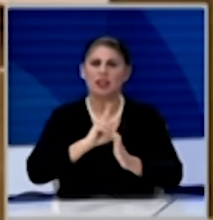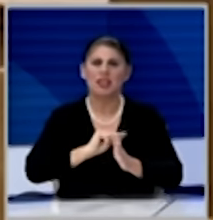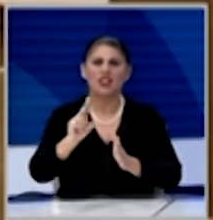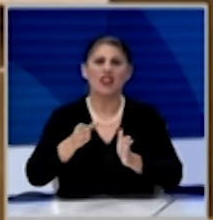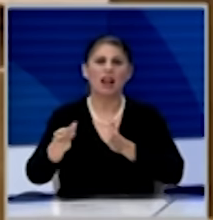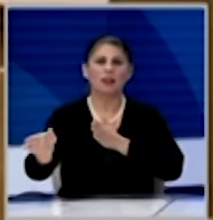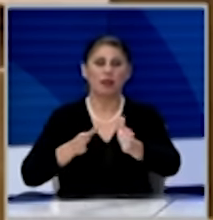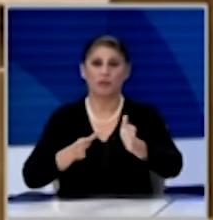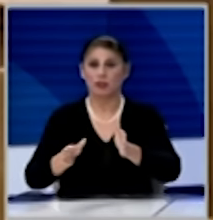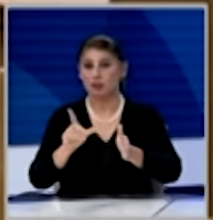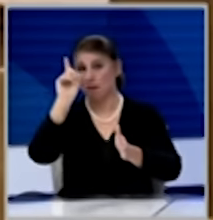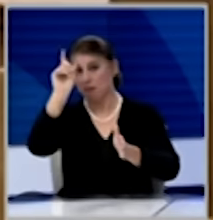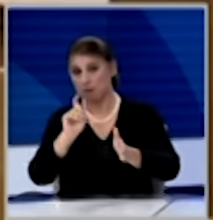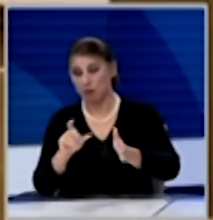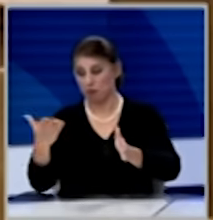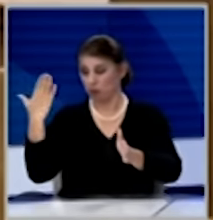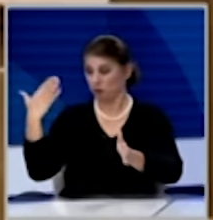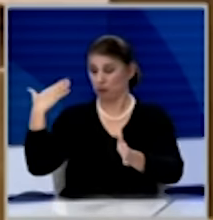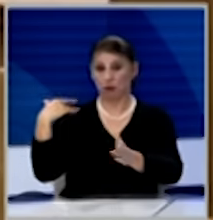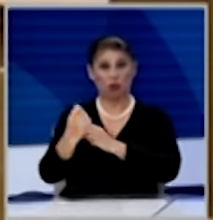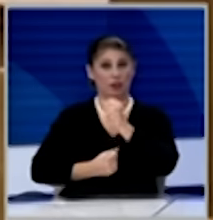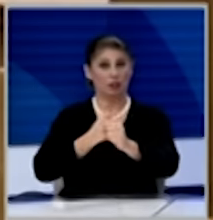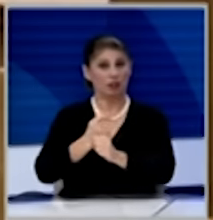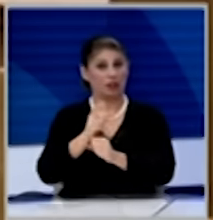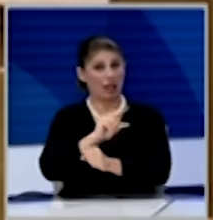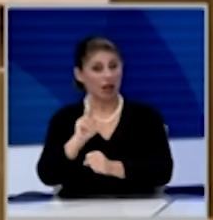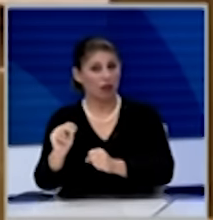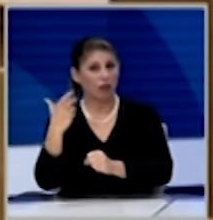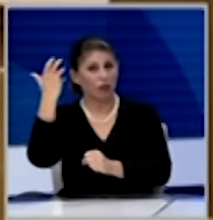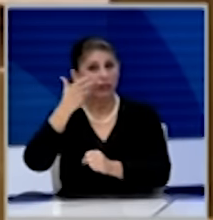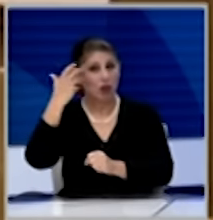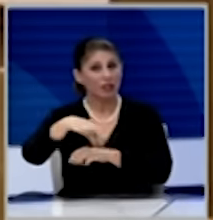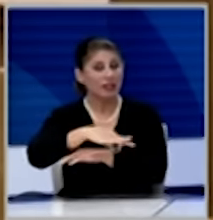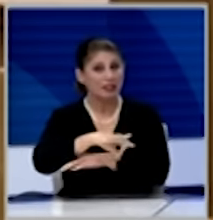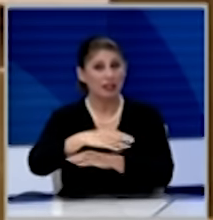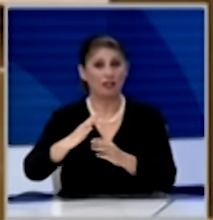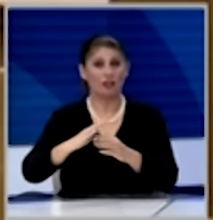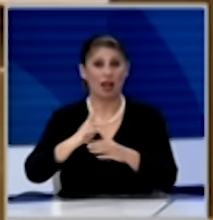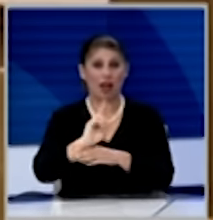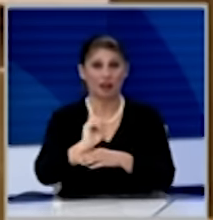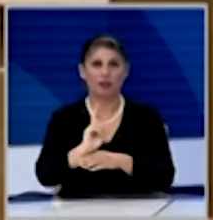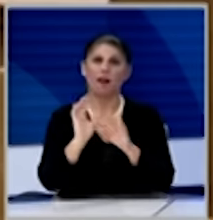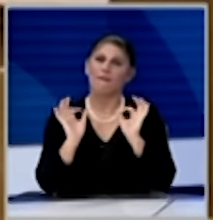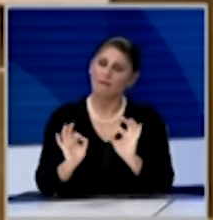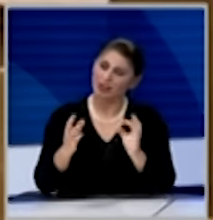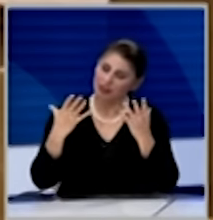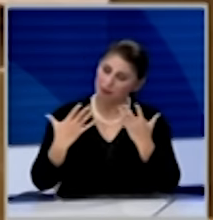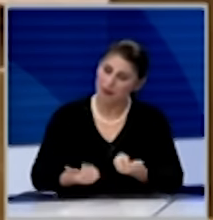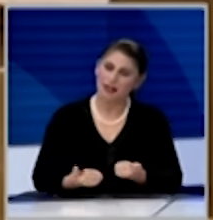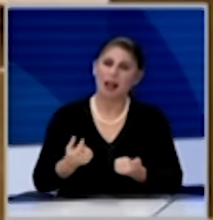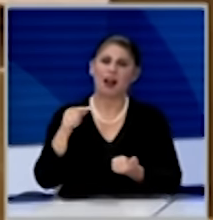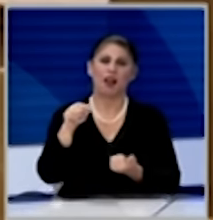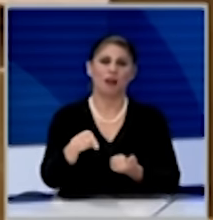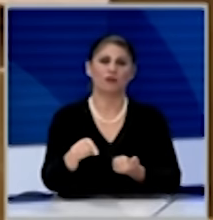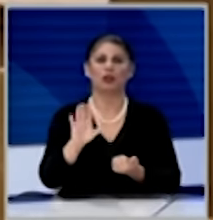μήπως όλα τα προηγούμενα χρόνια δεν υπήρχαν ανάλογα θεωρητικά σχέδια στα χαρτιά φυσικά και υπήρχαν αλλά